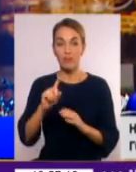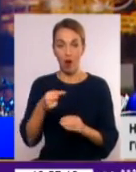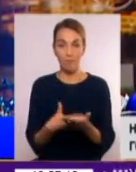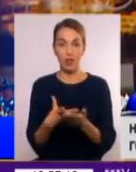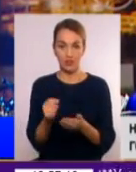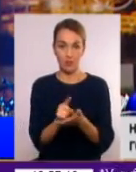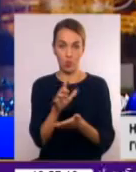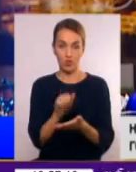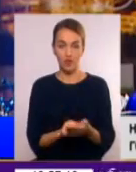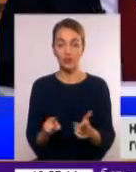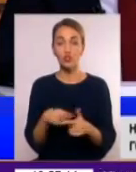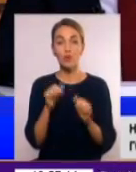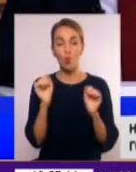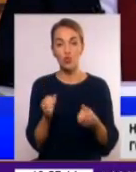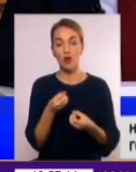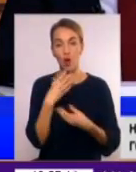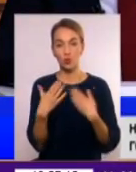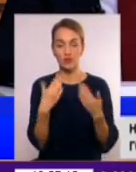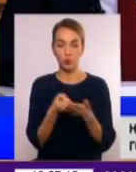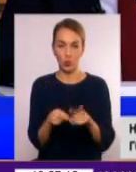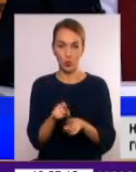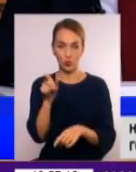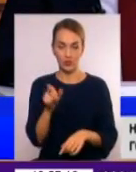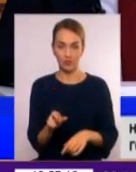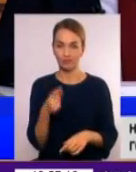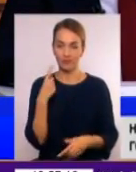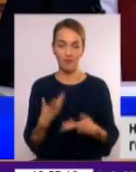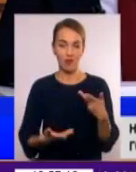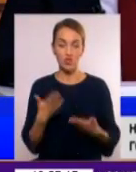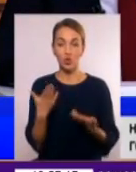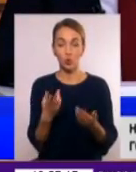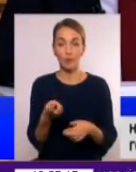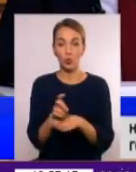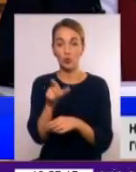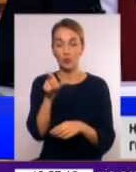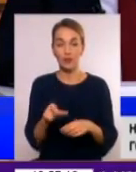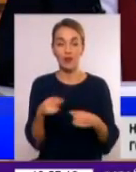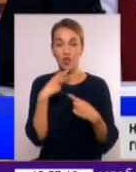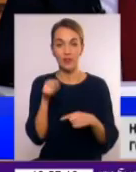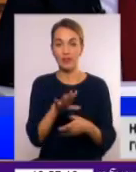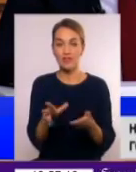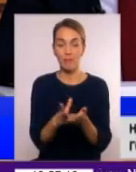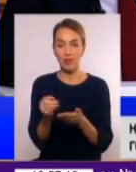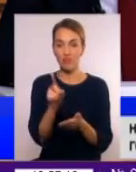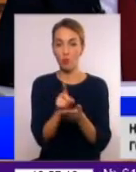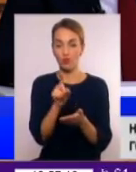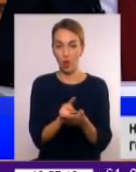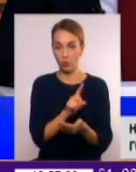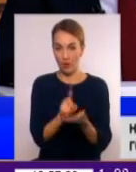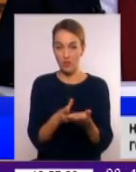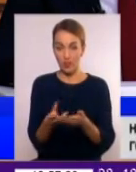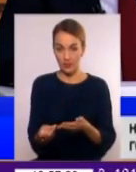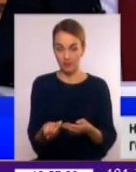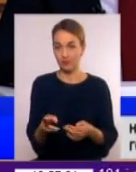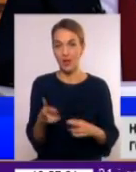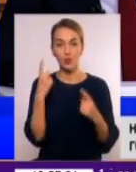платити податків. Чи може гарно ставитись до такої людини? Да навряд чи, якщо приходить людина і каже, ти не заплатив податки, ти маєш їх заплатити.